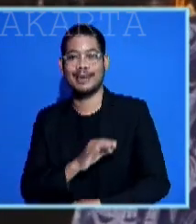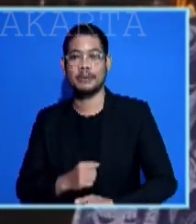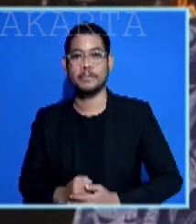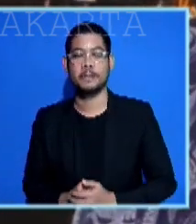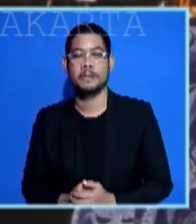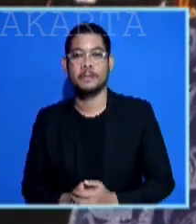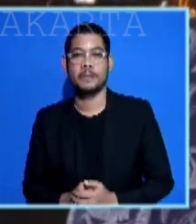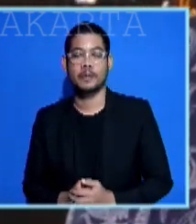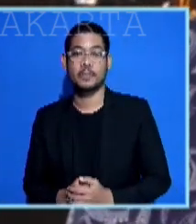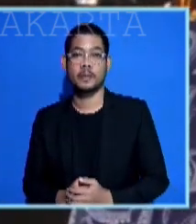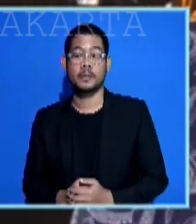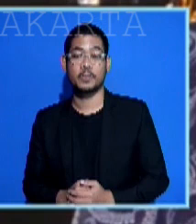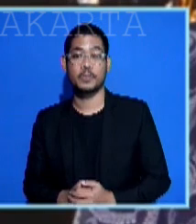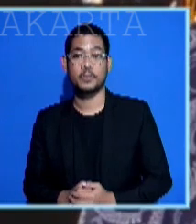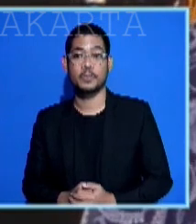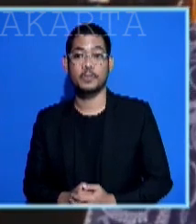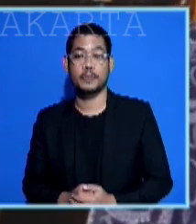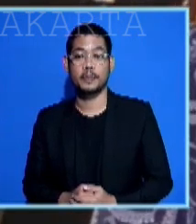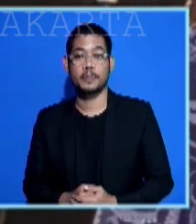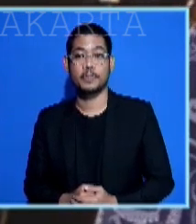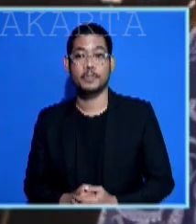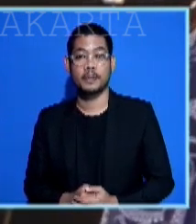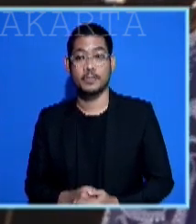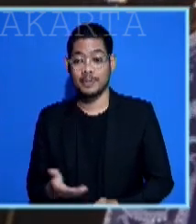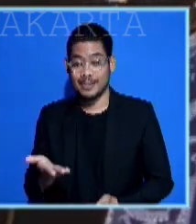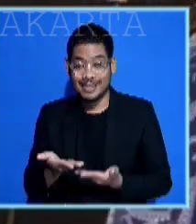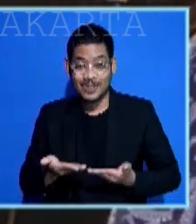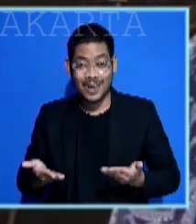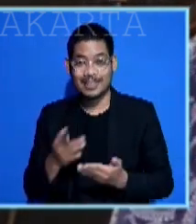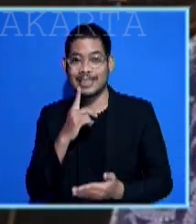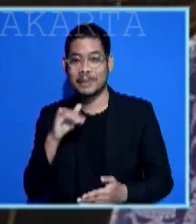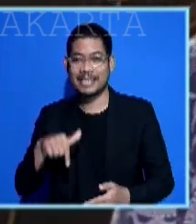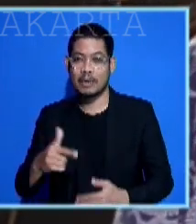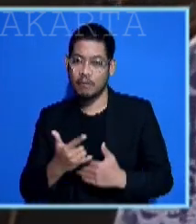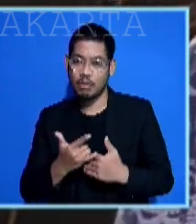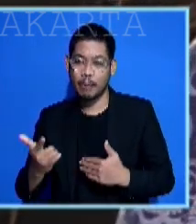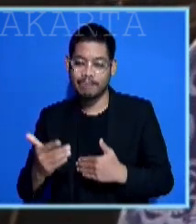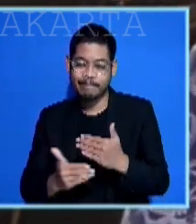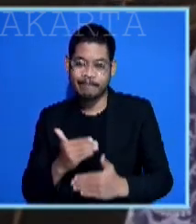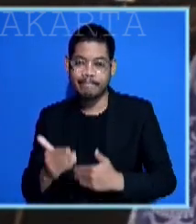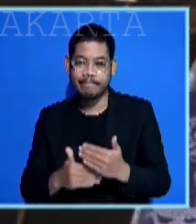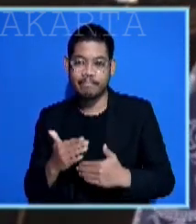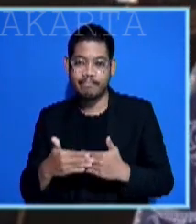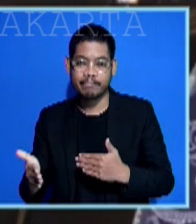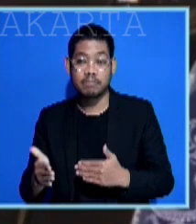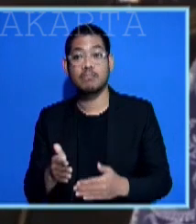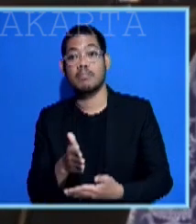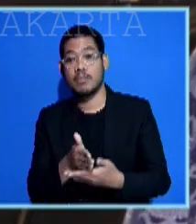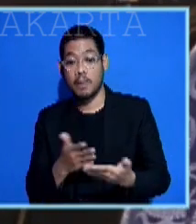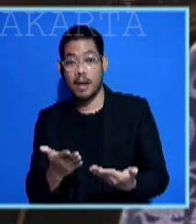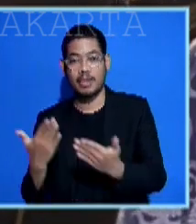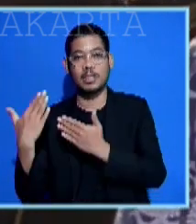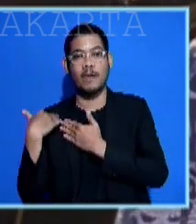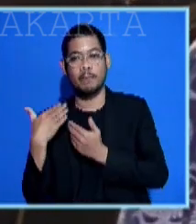saya kira kondisi seperti ini harus tetap dipertahankan, dan ini bagian dari tanggung jawab seluruh